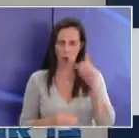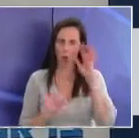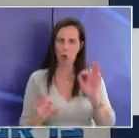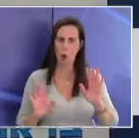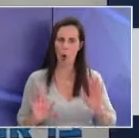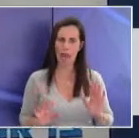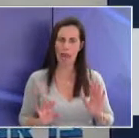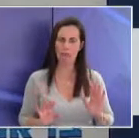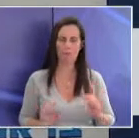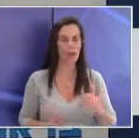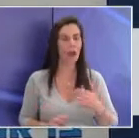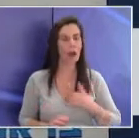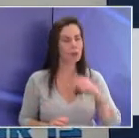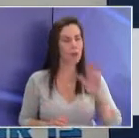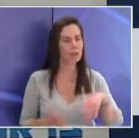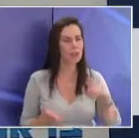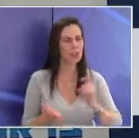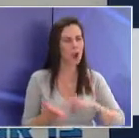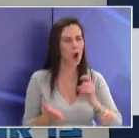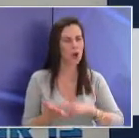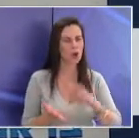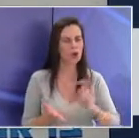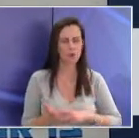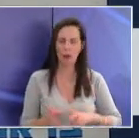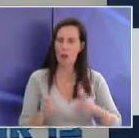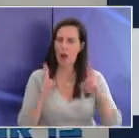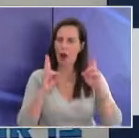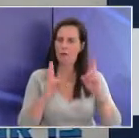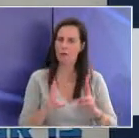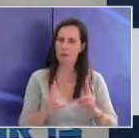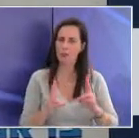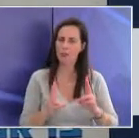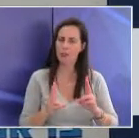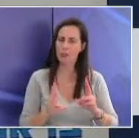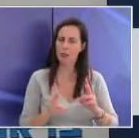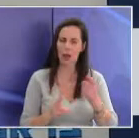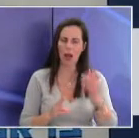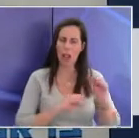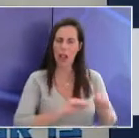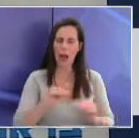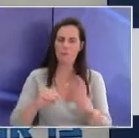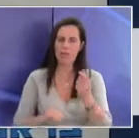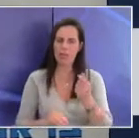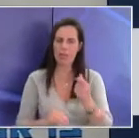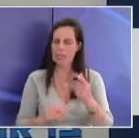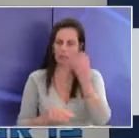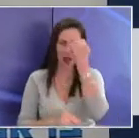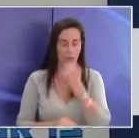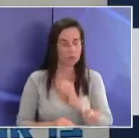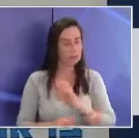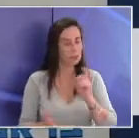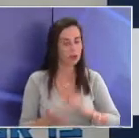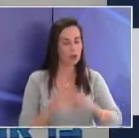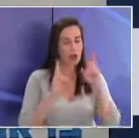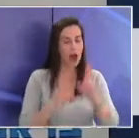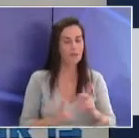סביר. אנחנו גם נדרוש להפסיק לממן את הטרור. אנחנו נדרוש הפסקת העברת